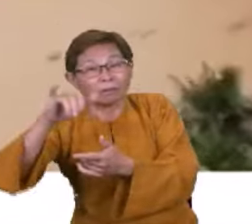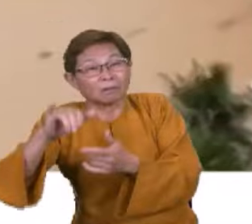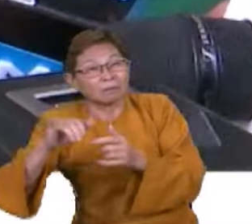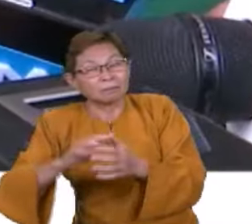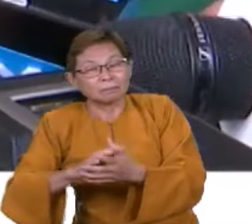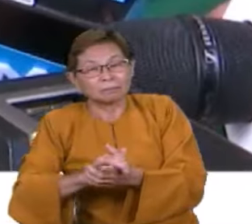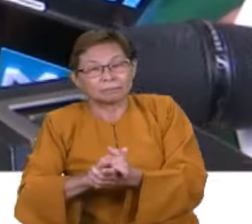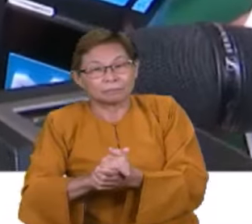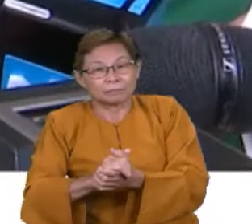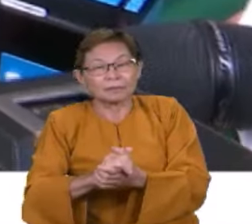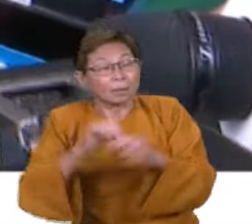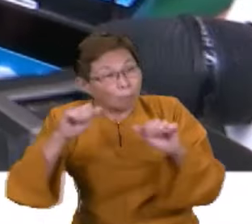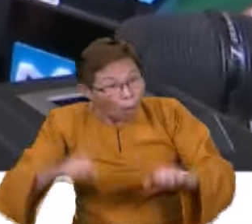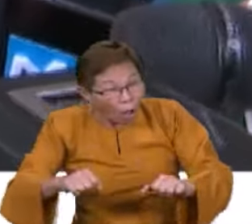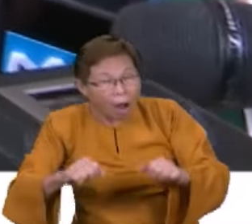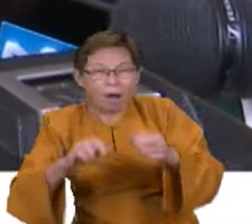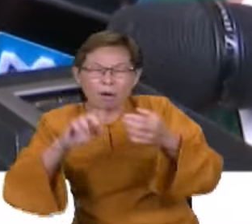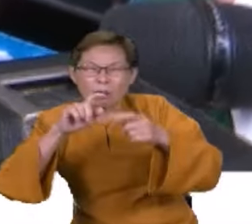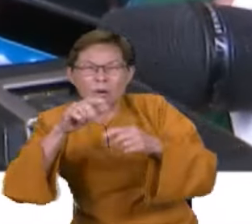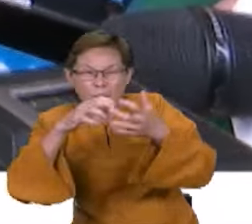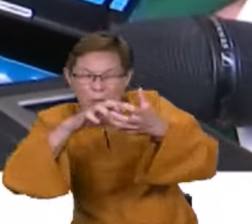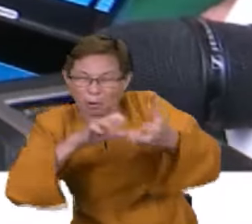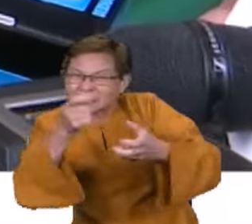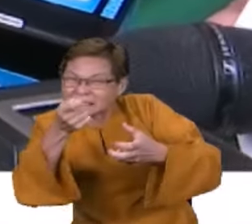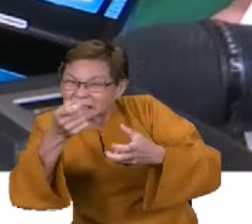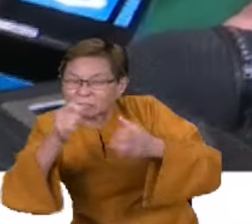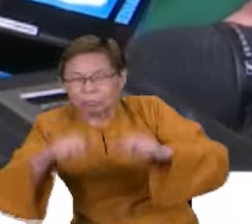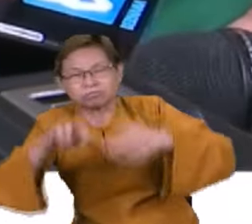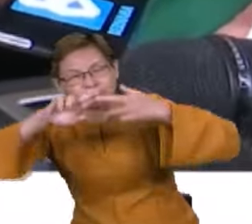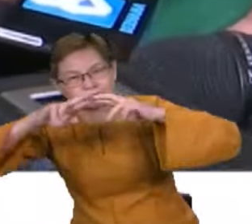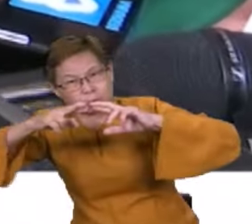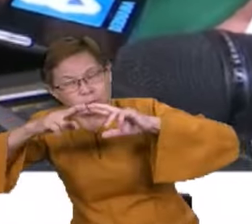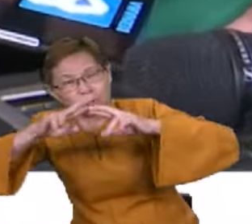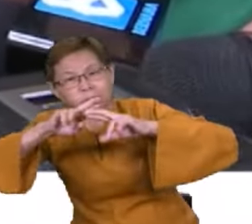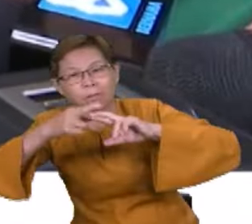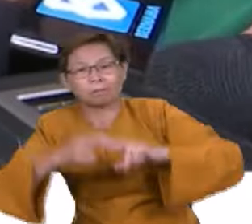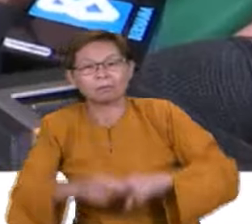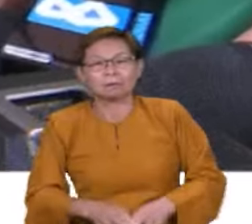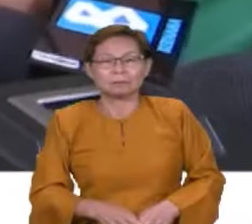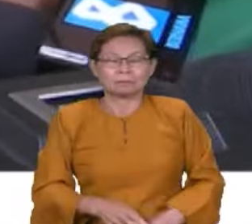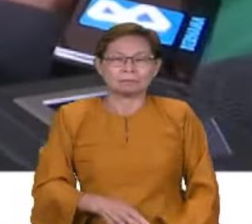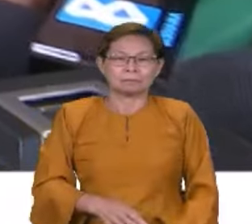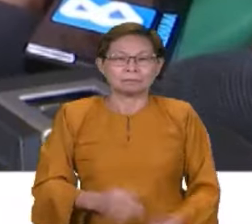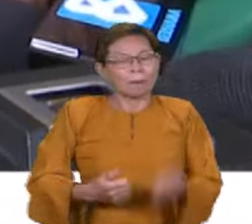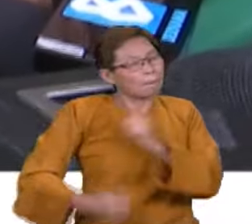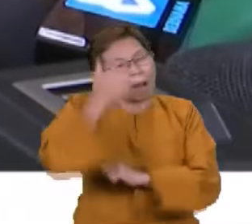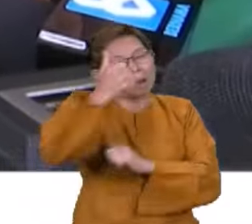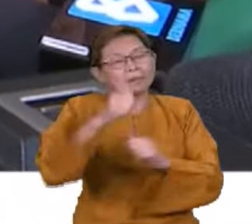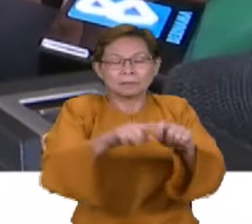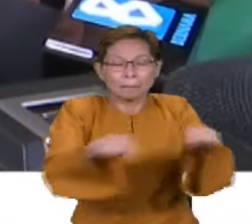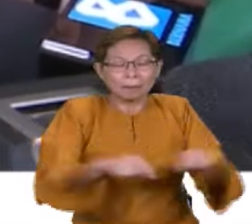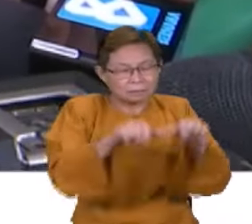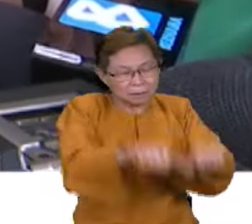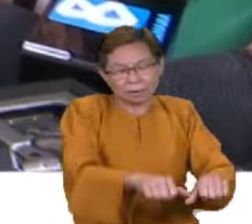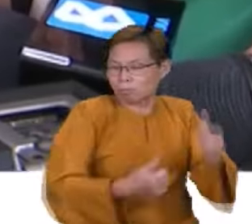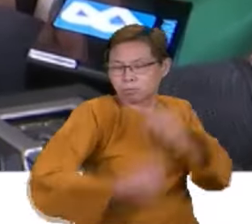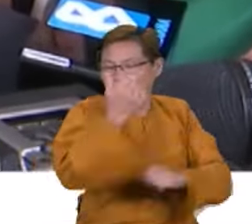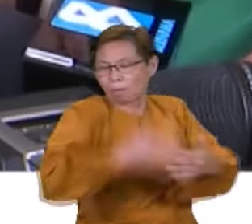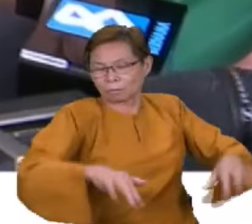boleh baik pulih, kita akan baik pulih segera. Itu yang penting. Ya? Tempat tinggal yang paling penting. Selain